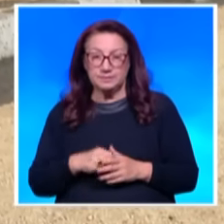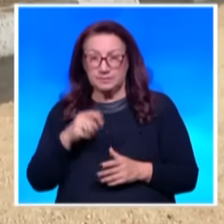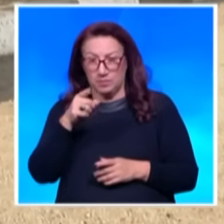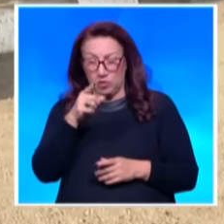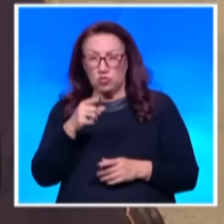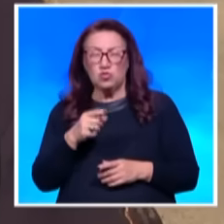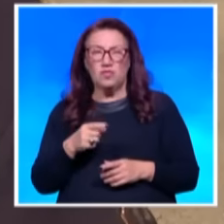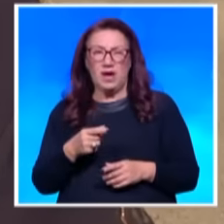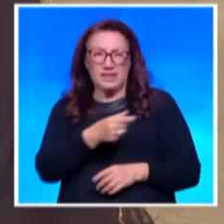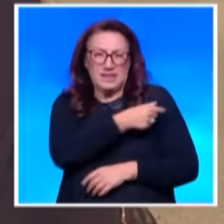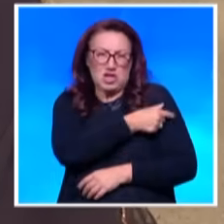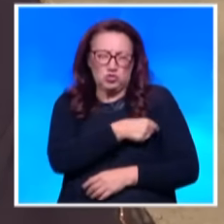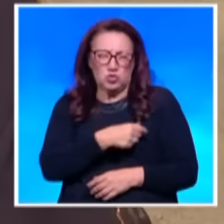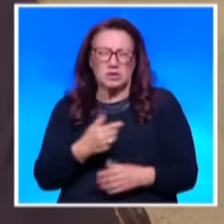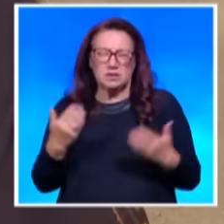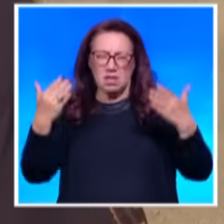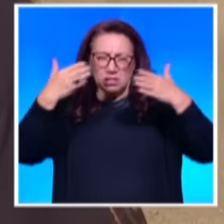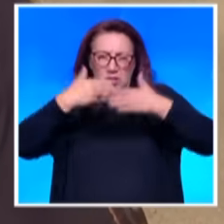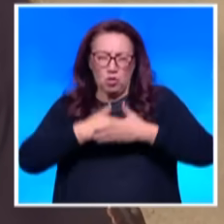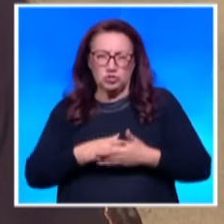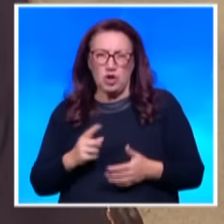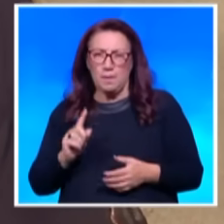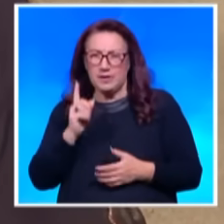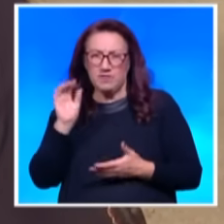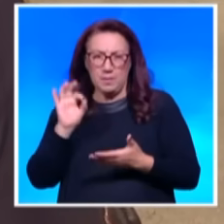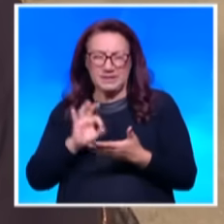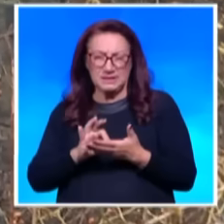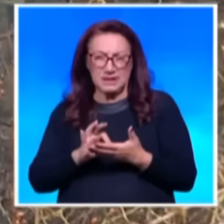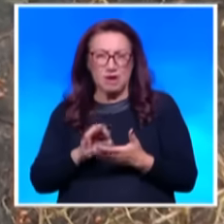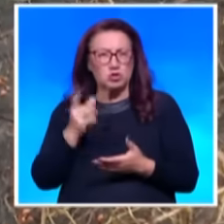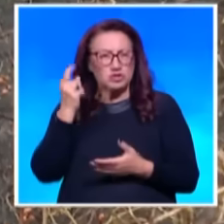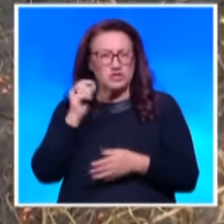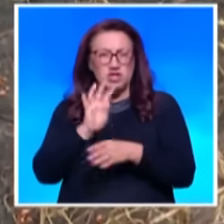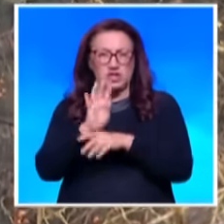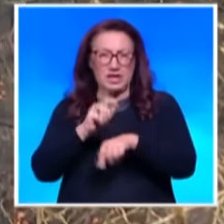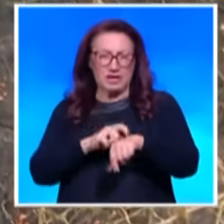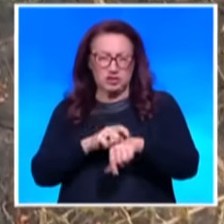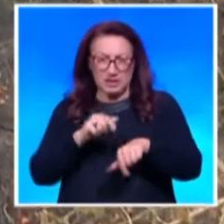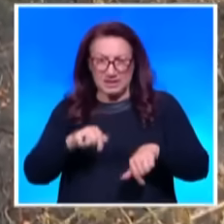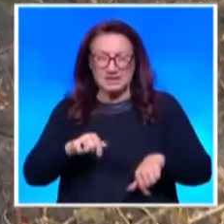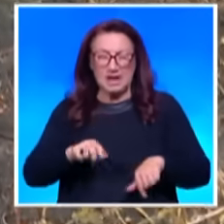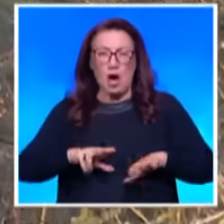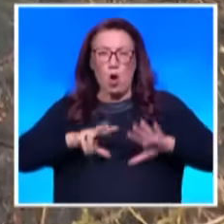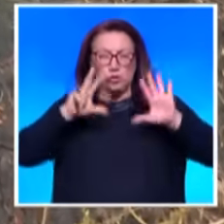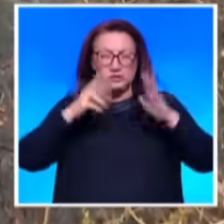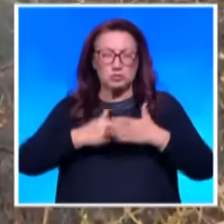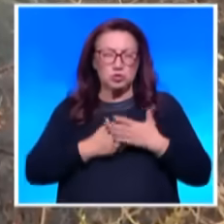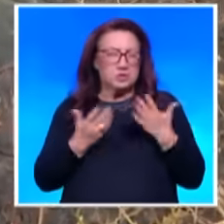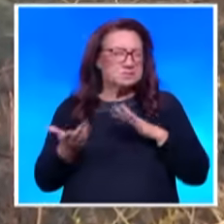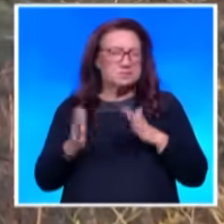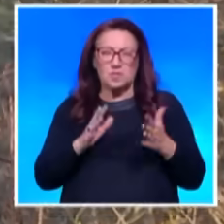цяла нощ. Те бяха първи на пожара тук от 14 часа. Сега е 8, не знам,